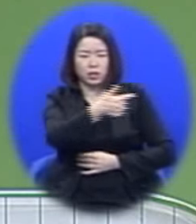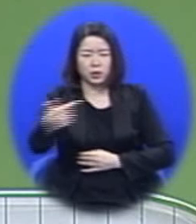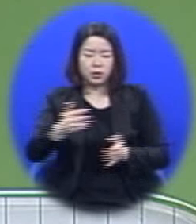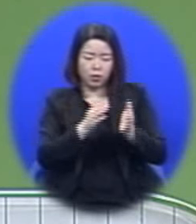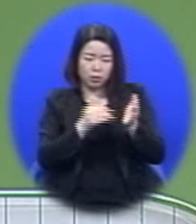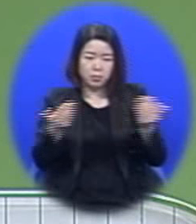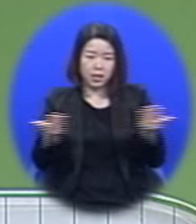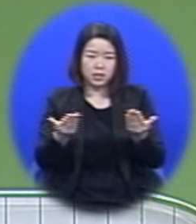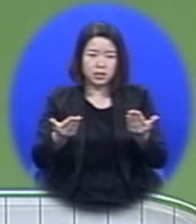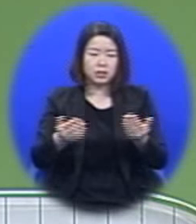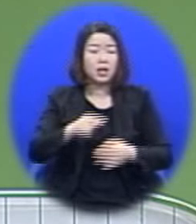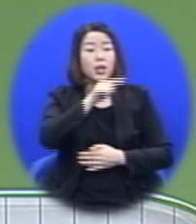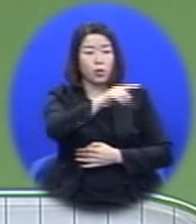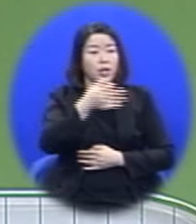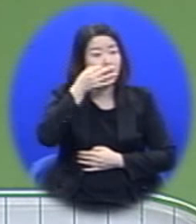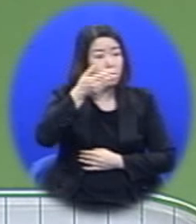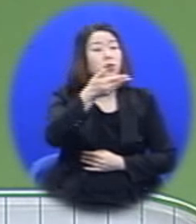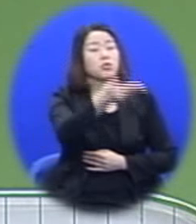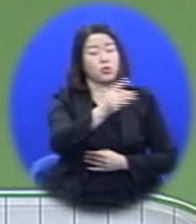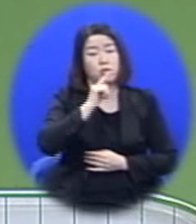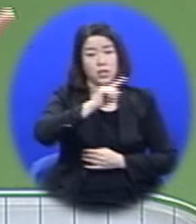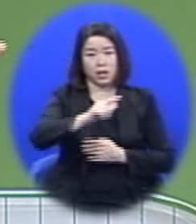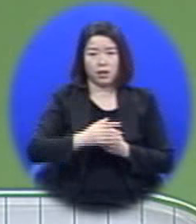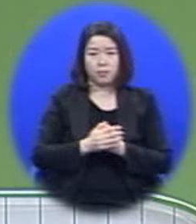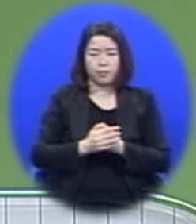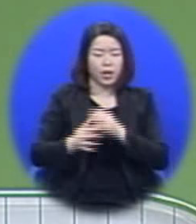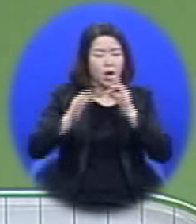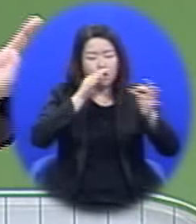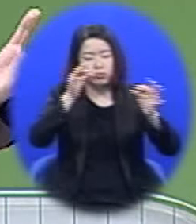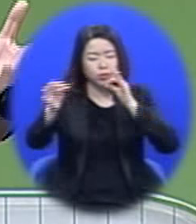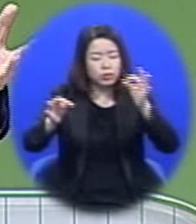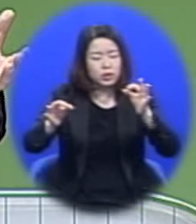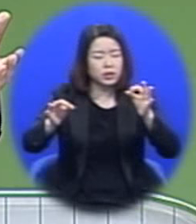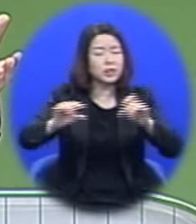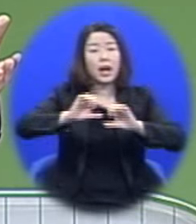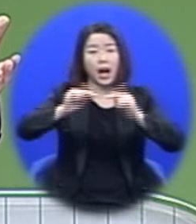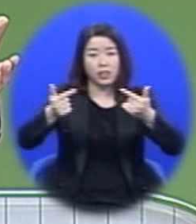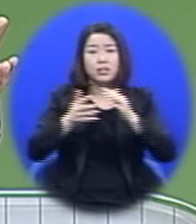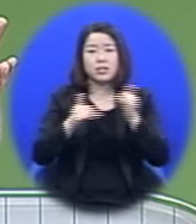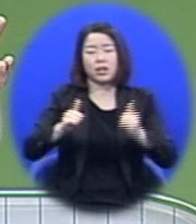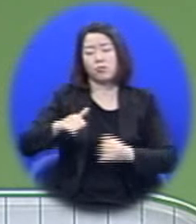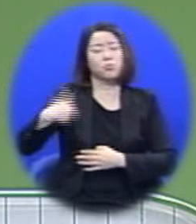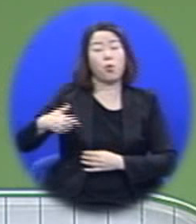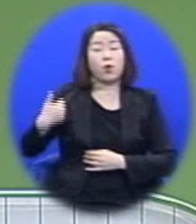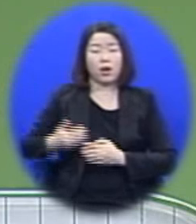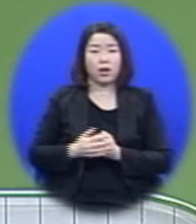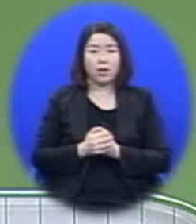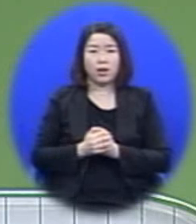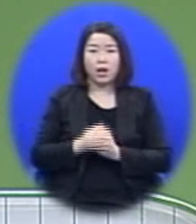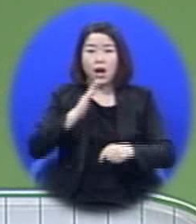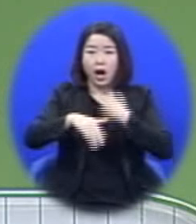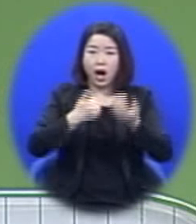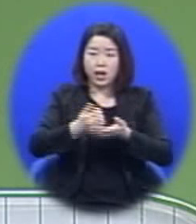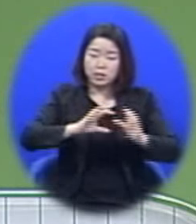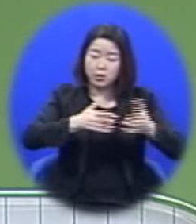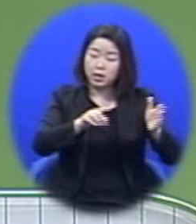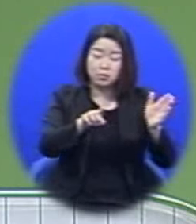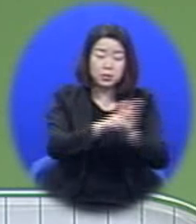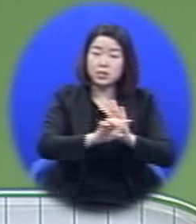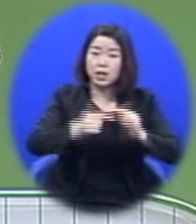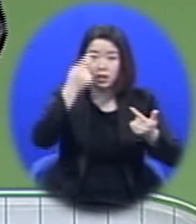일을 너에게 보이리라. 부르짖지 않는 사람은 알 수가 없다니까요. 하나님의 나라가 안